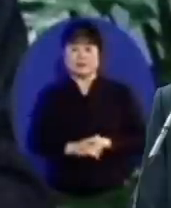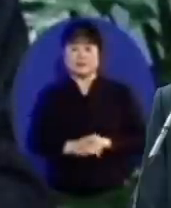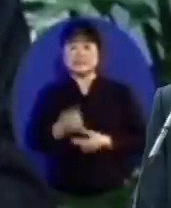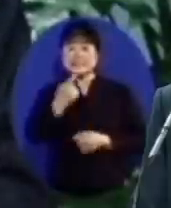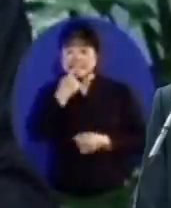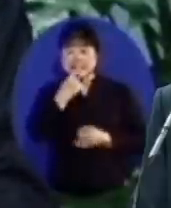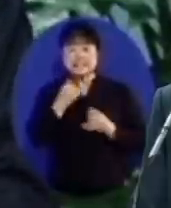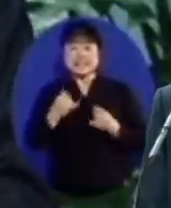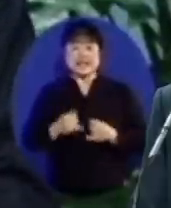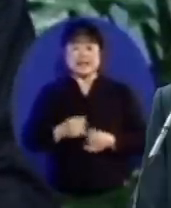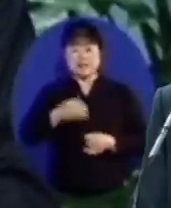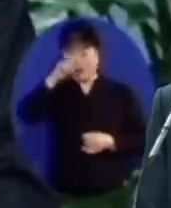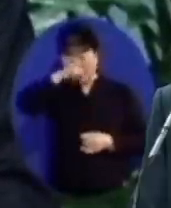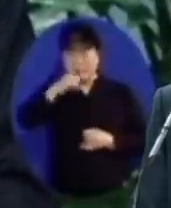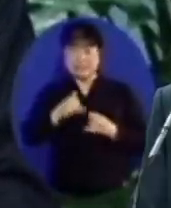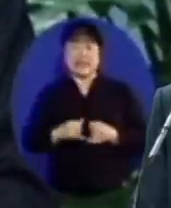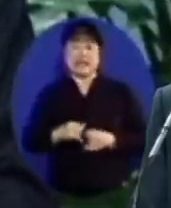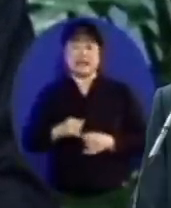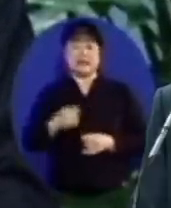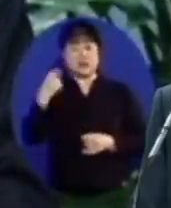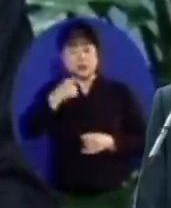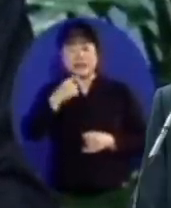백인이나 홍인이나 흑인이나